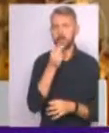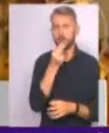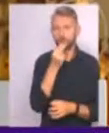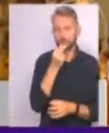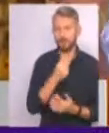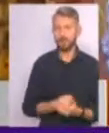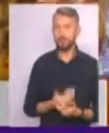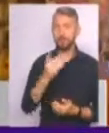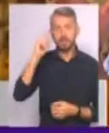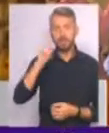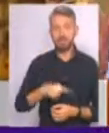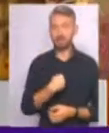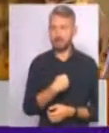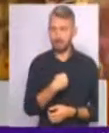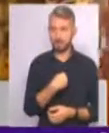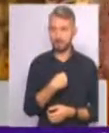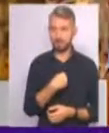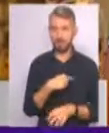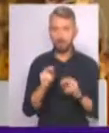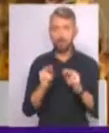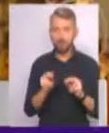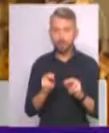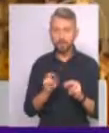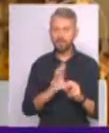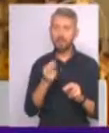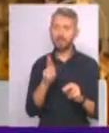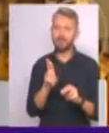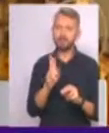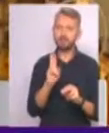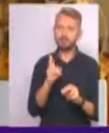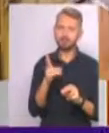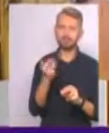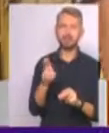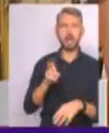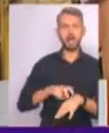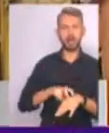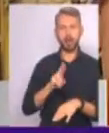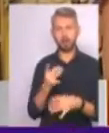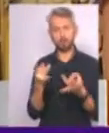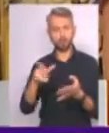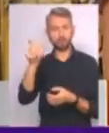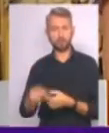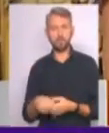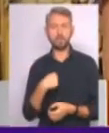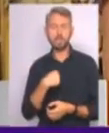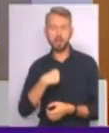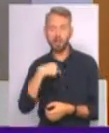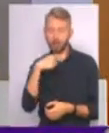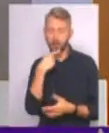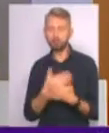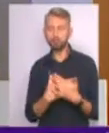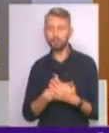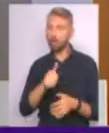Ви знаєте, от для мене, чесно, як для, не як для лікаря, як для пересічного громадянина, коли мені кажуть